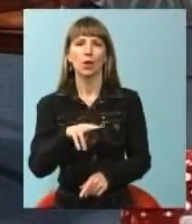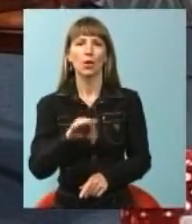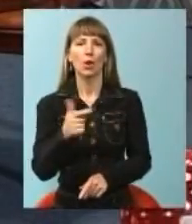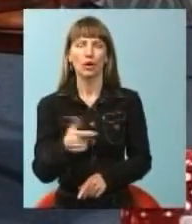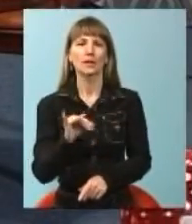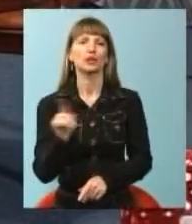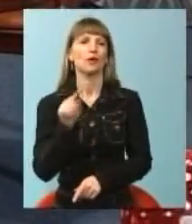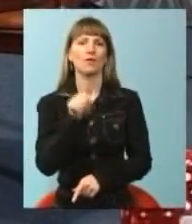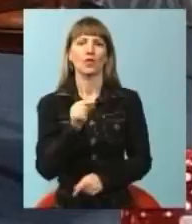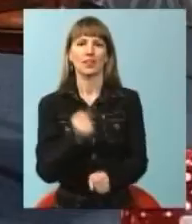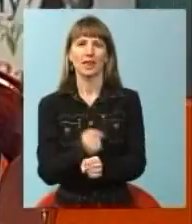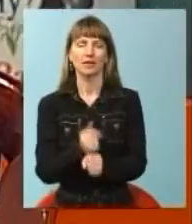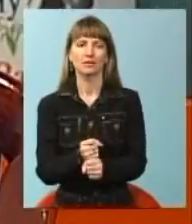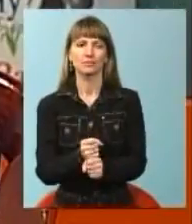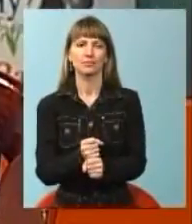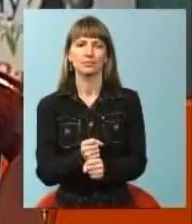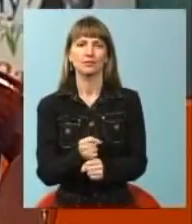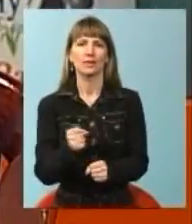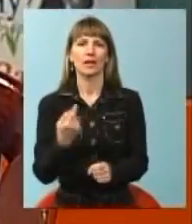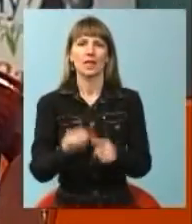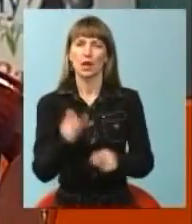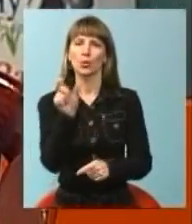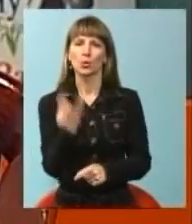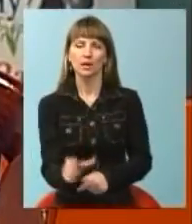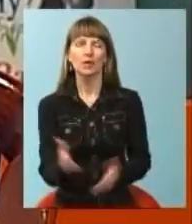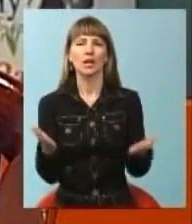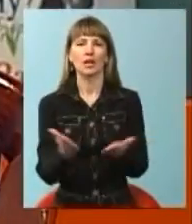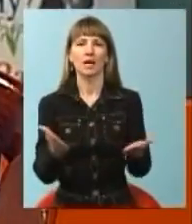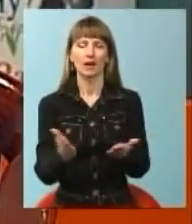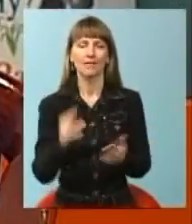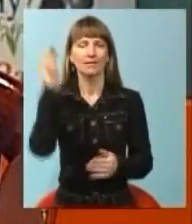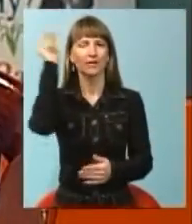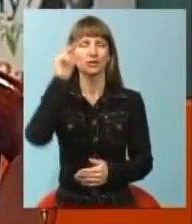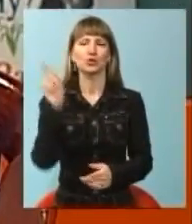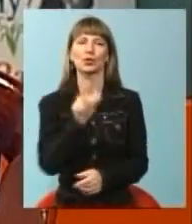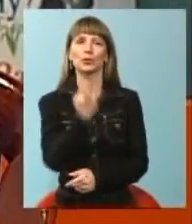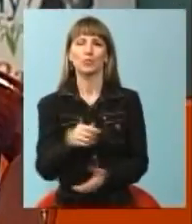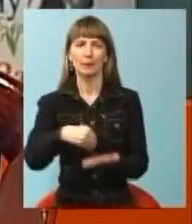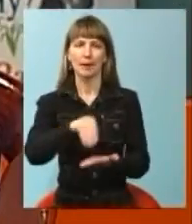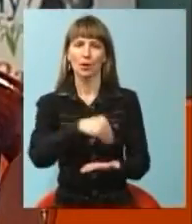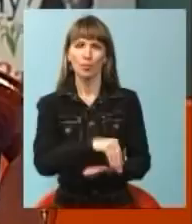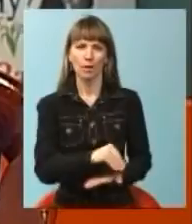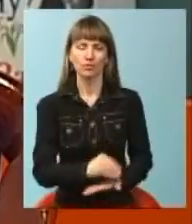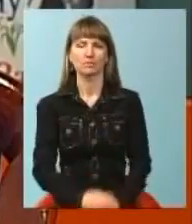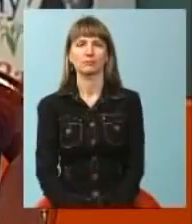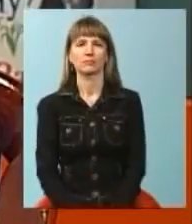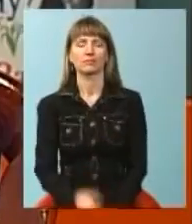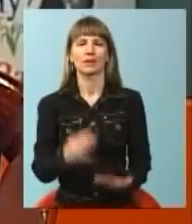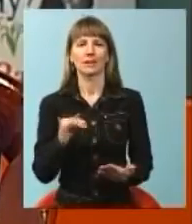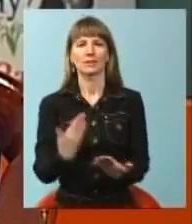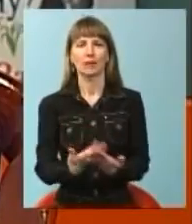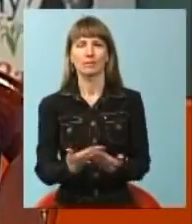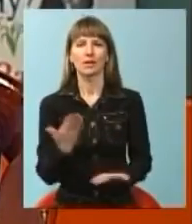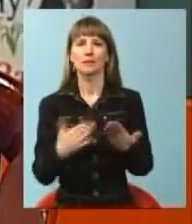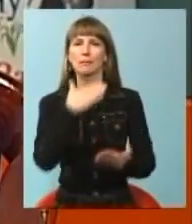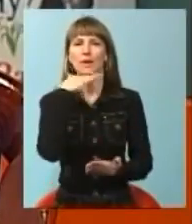вони поробляють? Маркетолог – це людина, яка вивчає, що люди покупають. Наприклад,